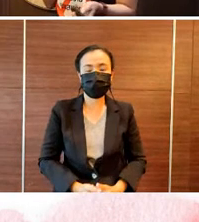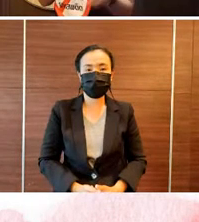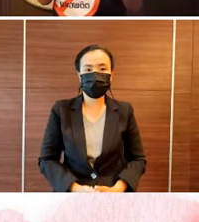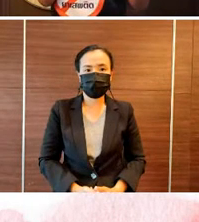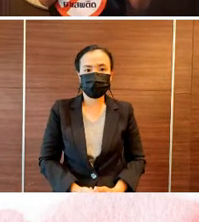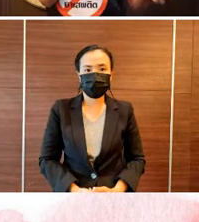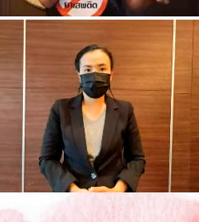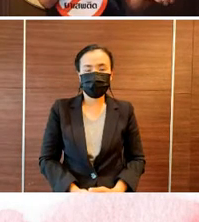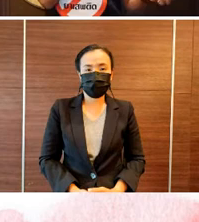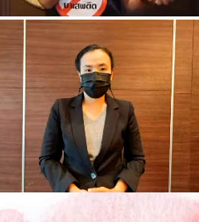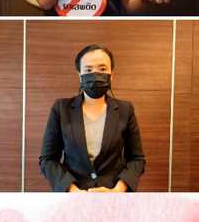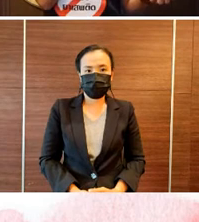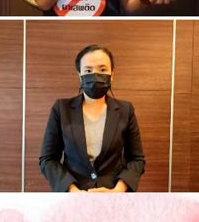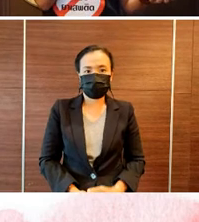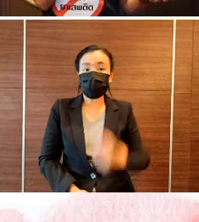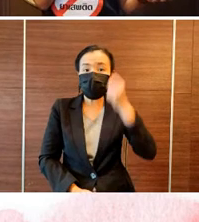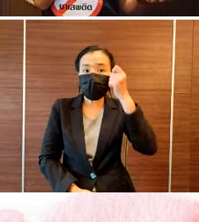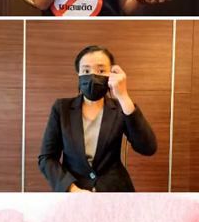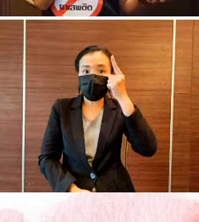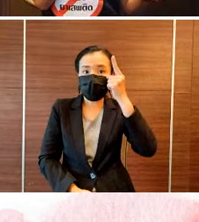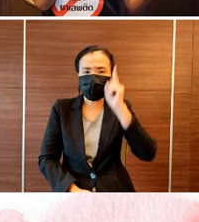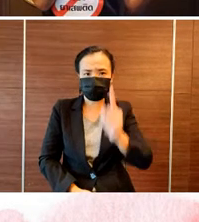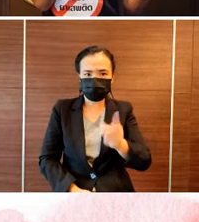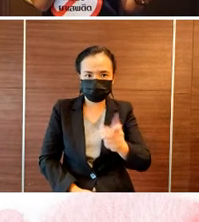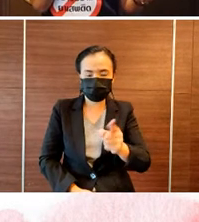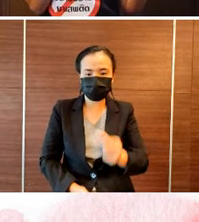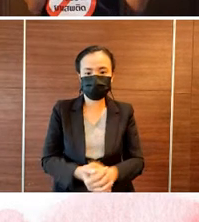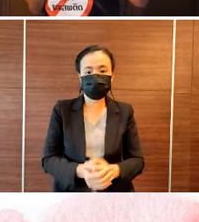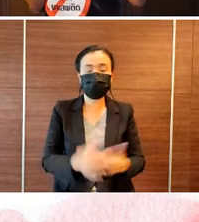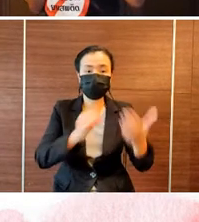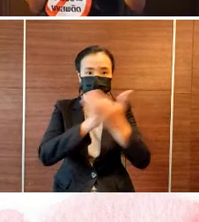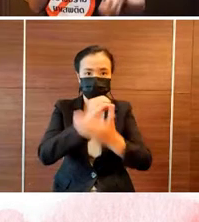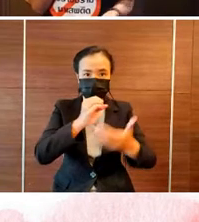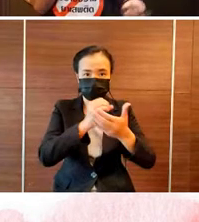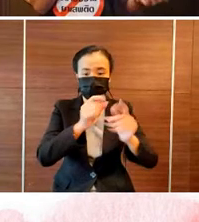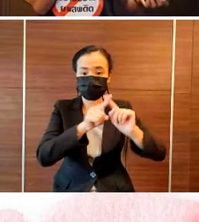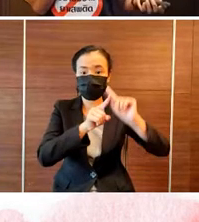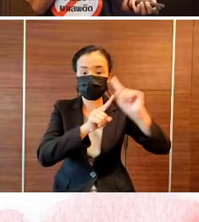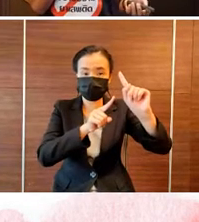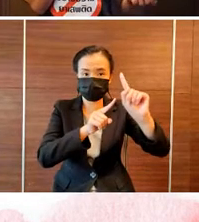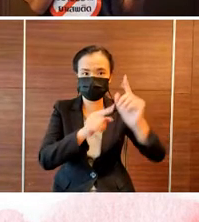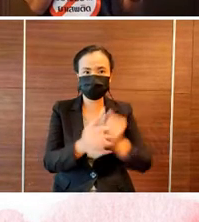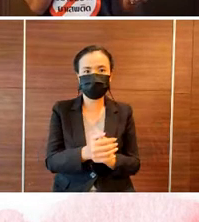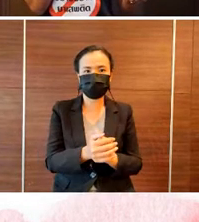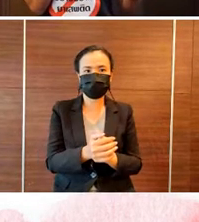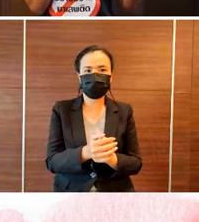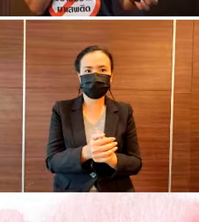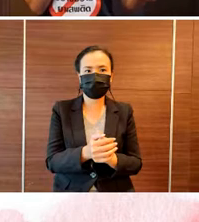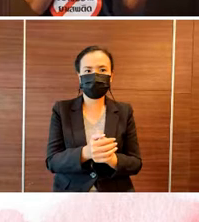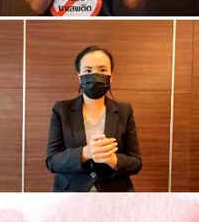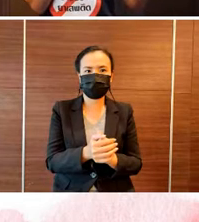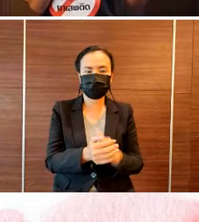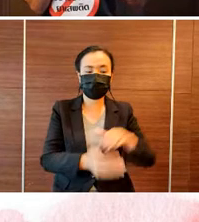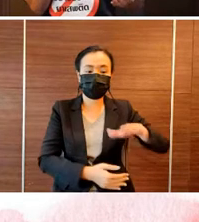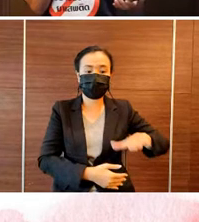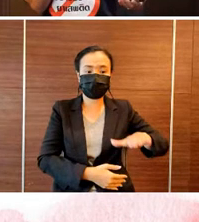าก็คือต้องเข้าใจข้อเท็จจริงเรื่องยาเสพติดและผู้ใช้ยาเสพติดอันที่หนึ่งนะคะไม่มีใครตั้งเป้าไว้ตั้งแต่เด็กเนาะว่าโตขึ้นจะเป็นผู้